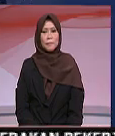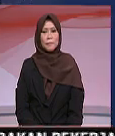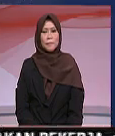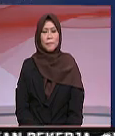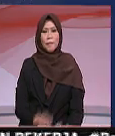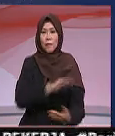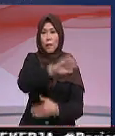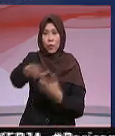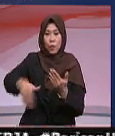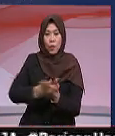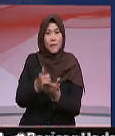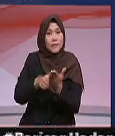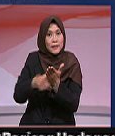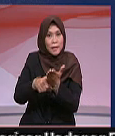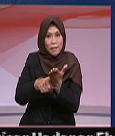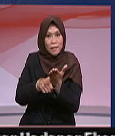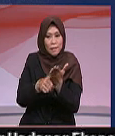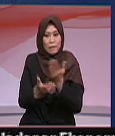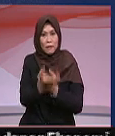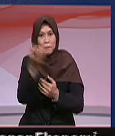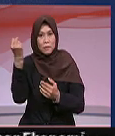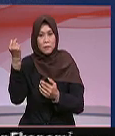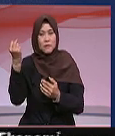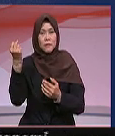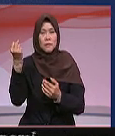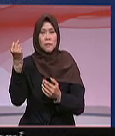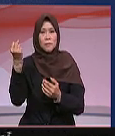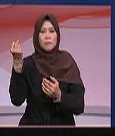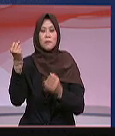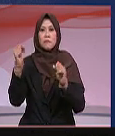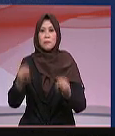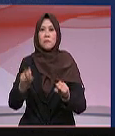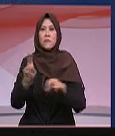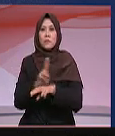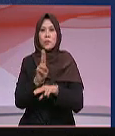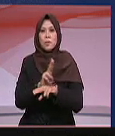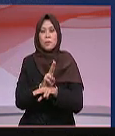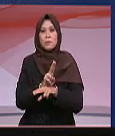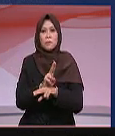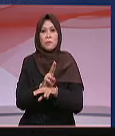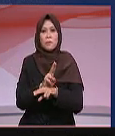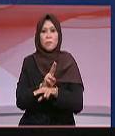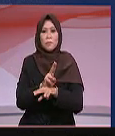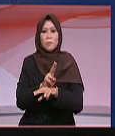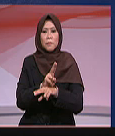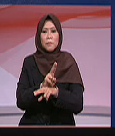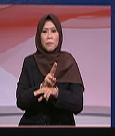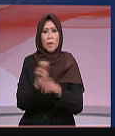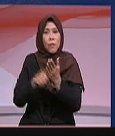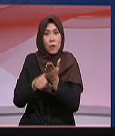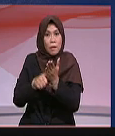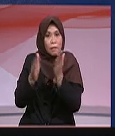Kesemua dadah yang dirampas ini, tuan-tuan dan puan-puan, dianggarkan boleh digunakan oleh pengguna dadah